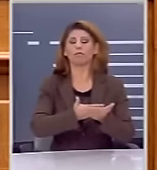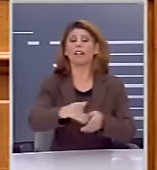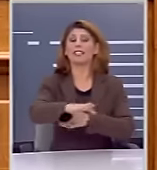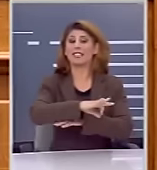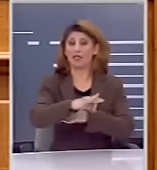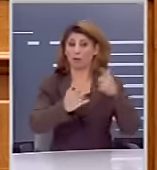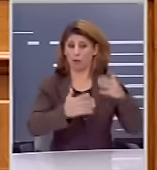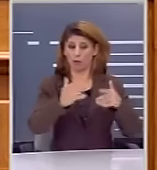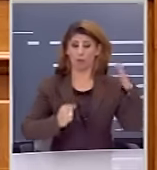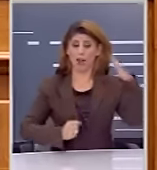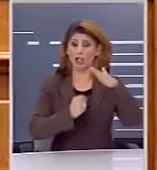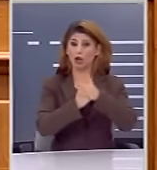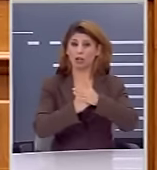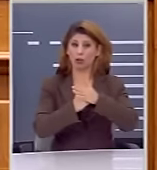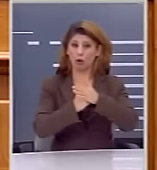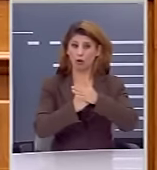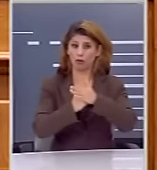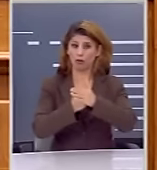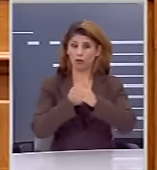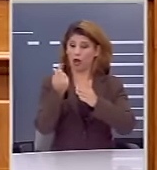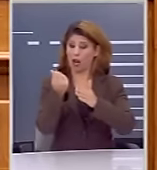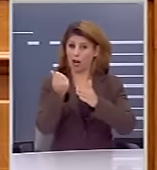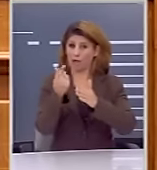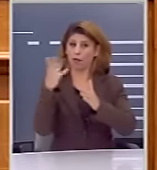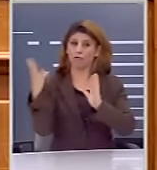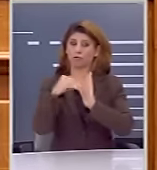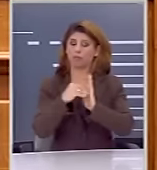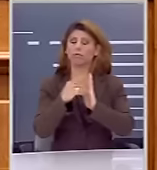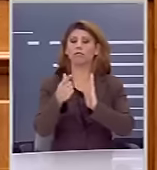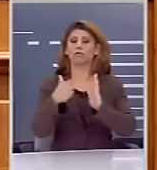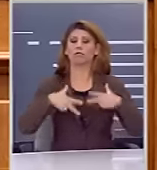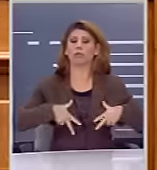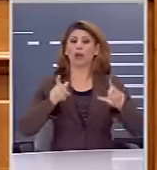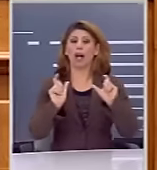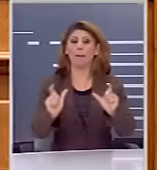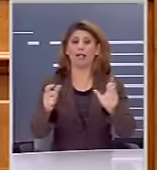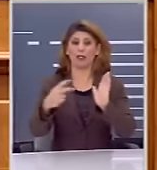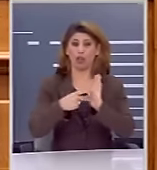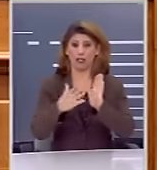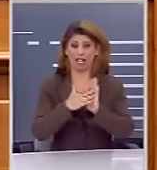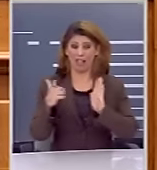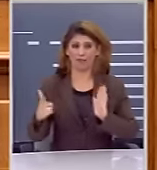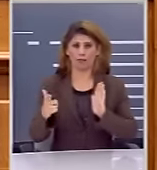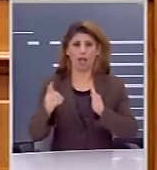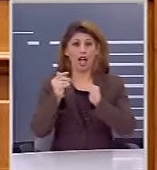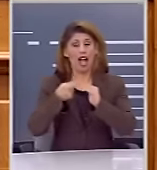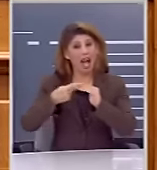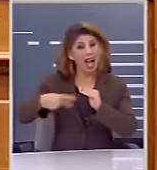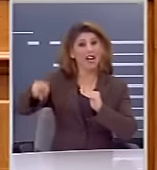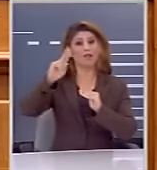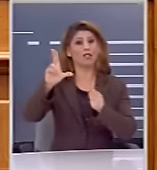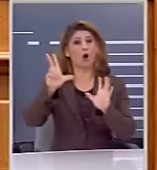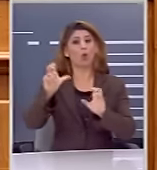ανώτατα όρια πιστώσεων που αφορούν τον προϋπολογισμό του Υπουργείου Εθνικής Άμυνας του 2017 είναι αυξημένα κατά 80 εκατομμύρια περίπου